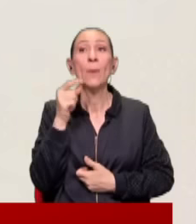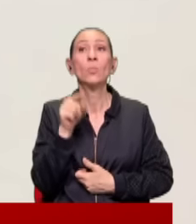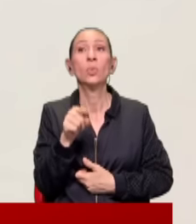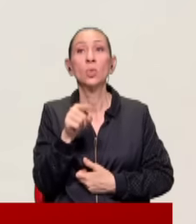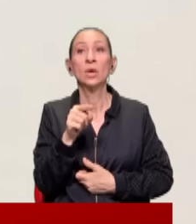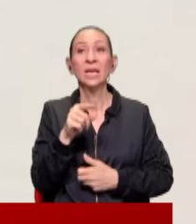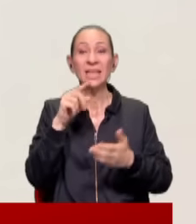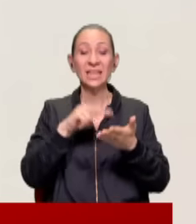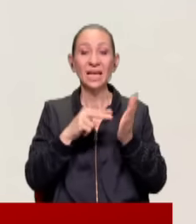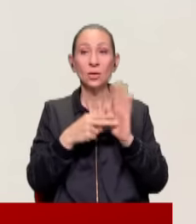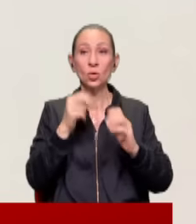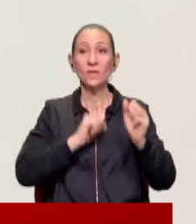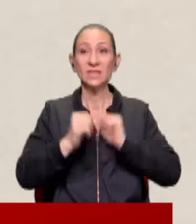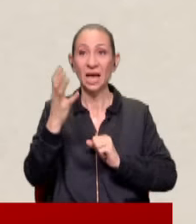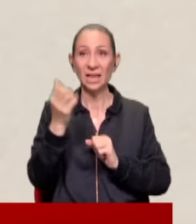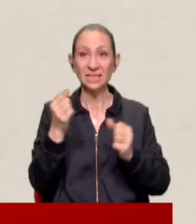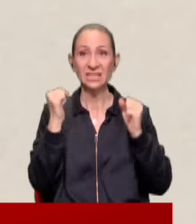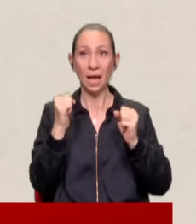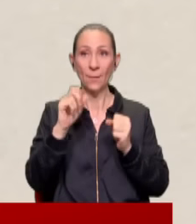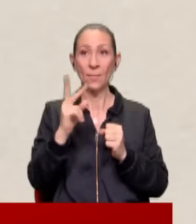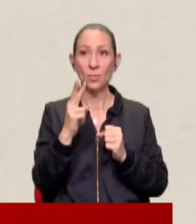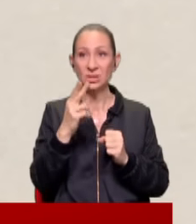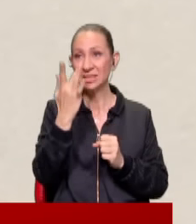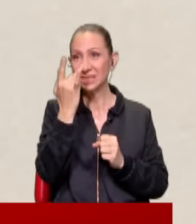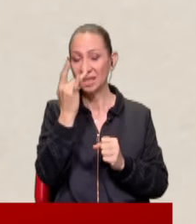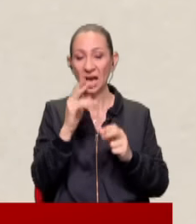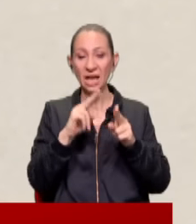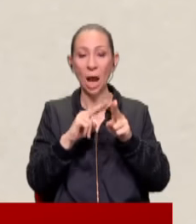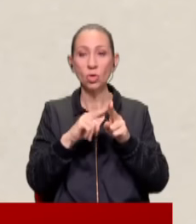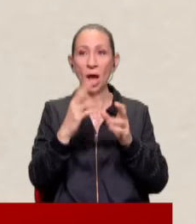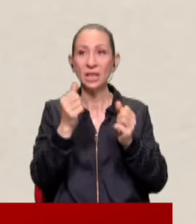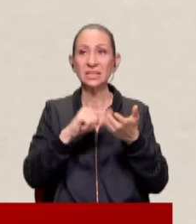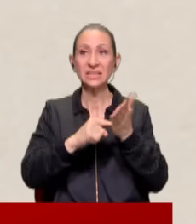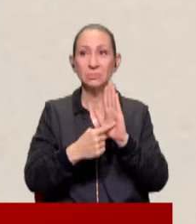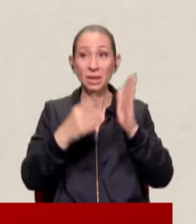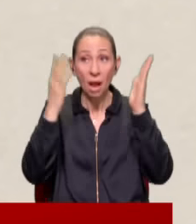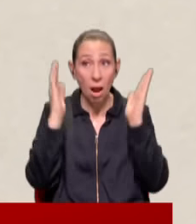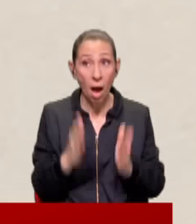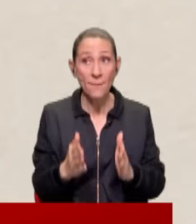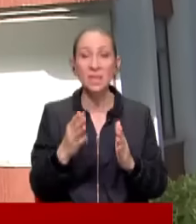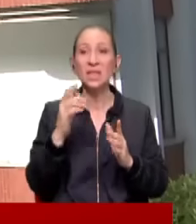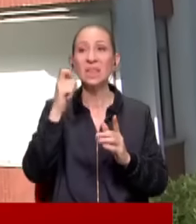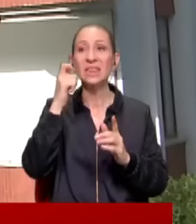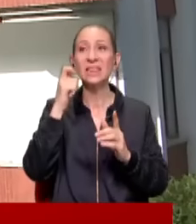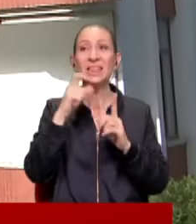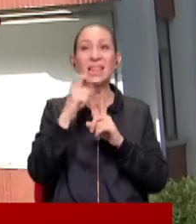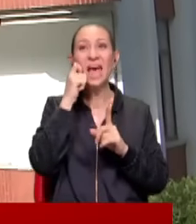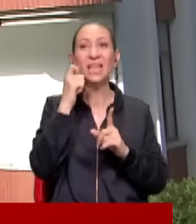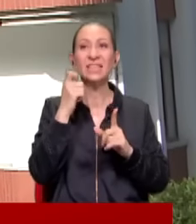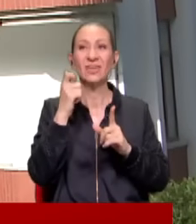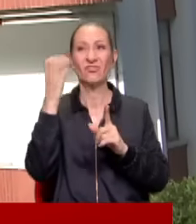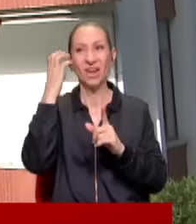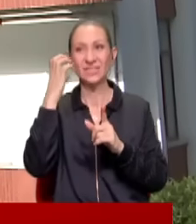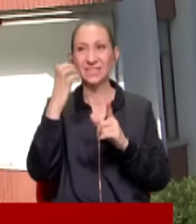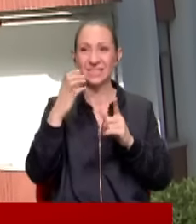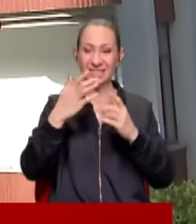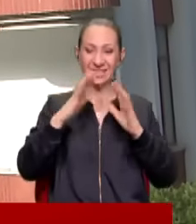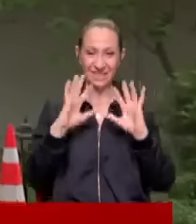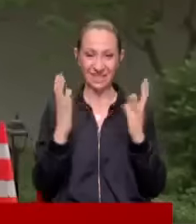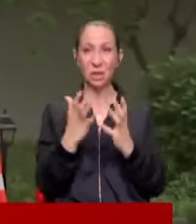bu. Teknik Üniversite'den alınan sağlam raporuna sahte karot alındığının ispatlanmasına rağmen Diyanet Vakfı'nın sitesinde kiracılara